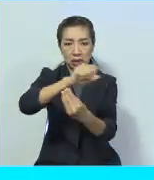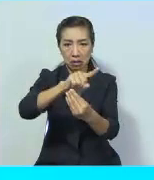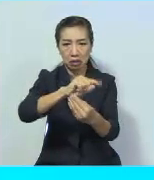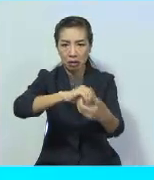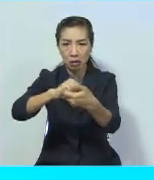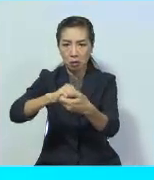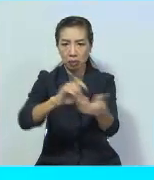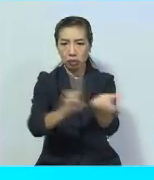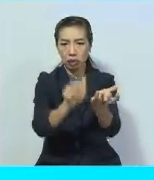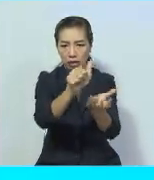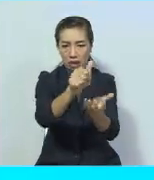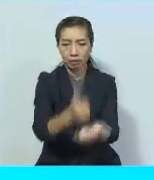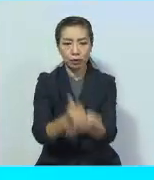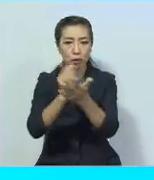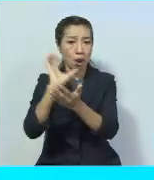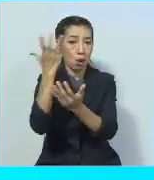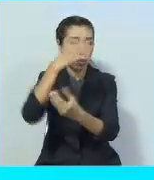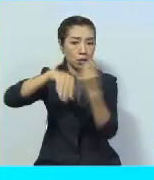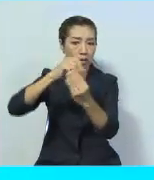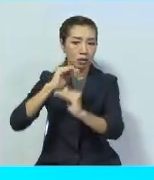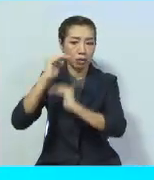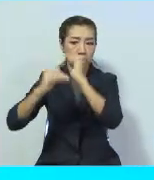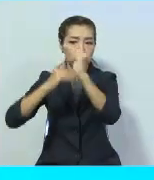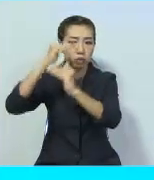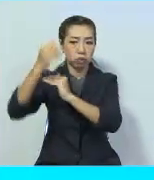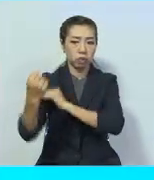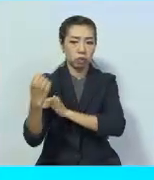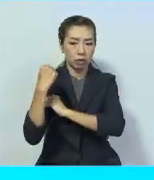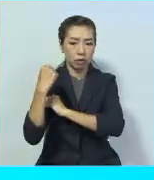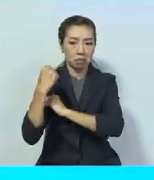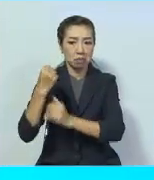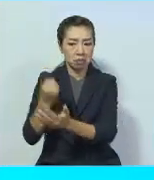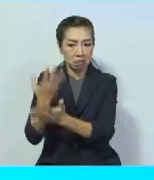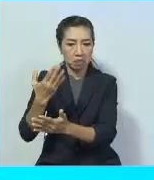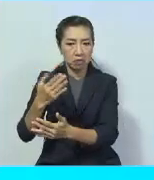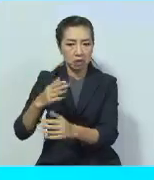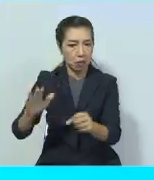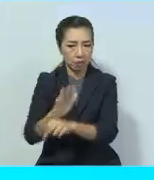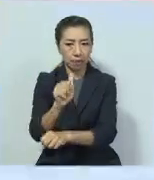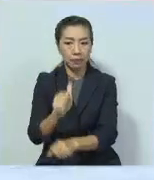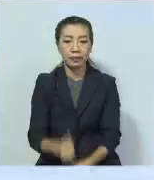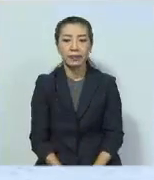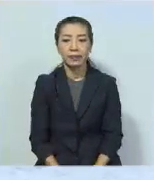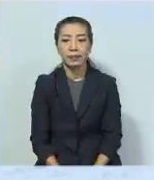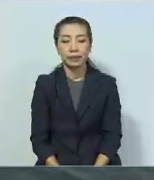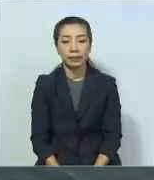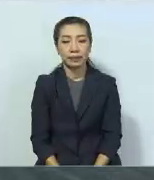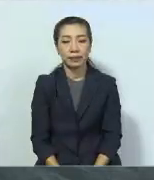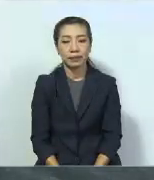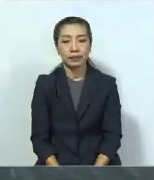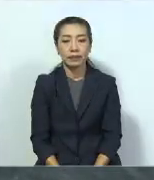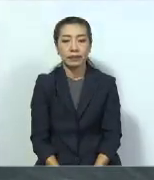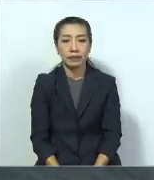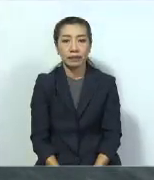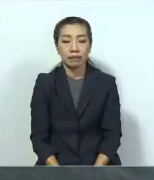พซึ่งก็จะเป็นกลไกในการขับเคลื่อนเศรษฐกิจโลกให้เติบโตอย่างมั่นคงมั่งคั่งและครอบคลุมนะครับ ค่ะนอกจ